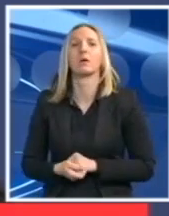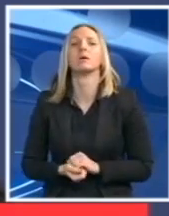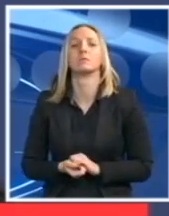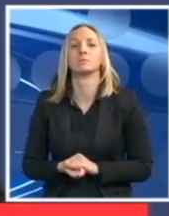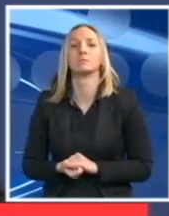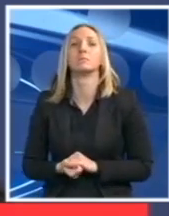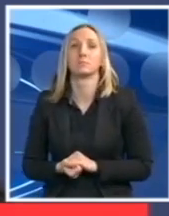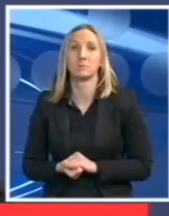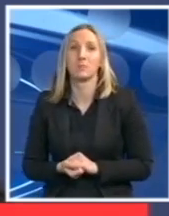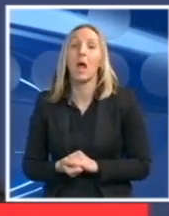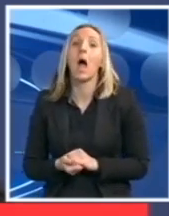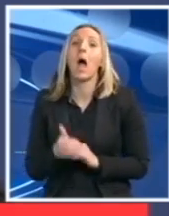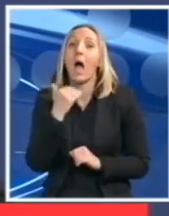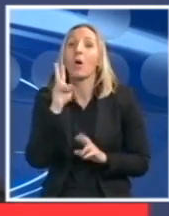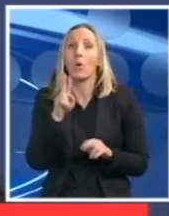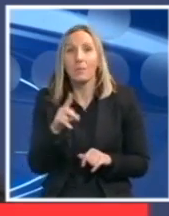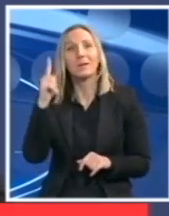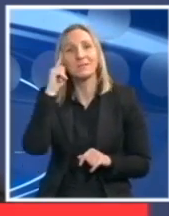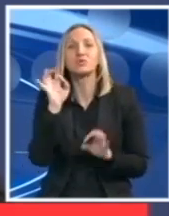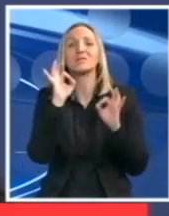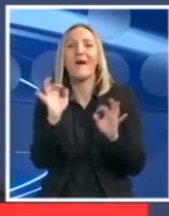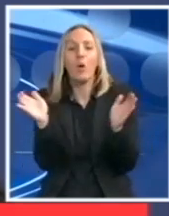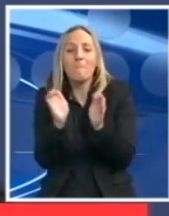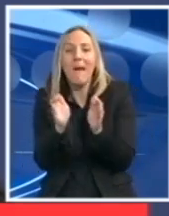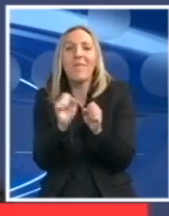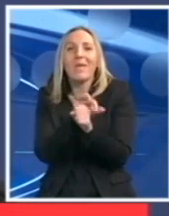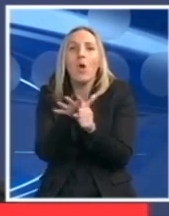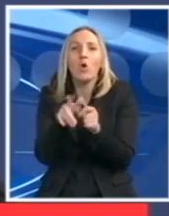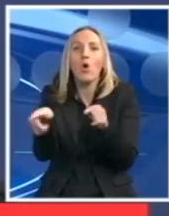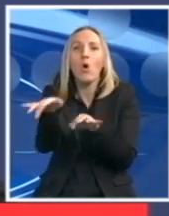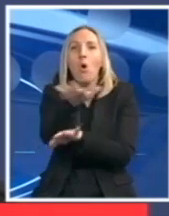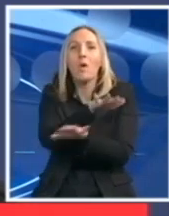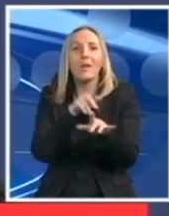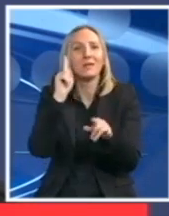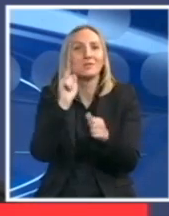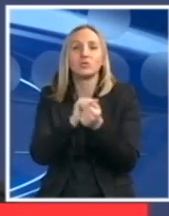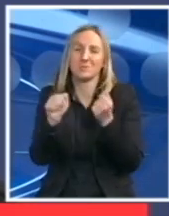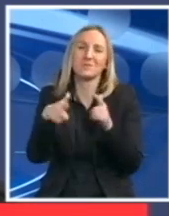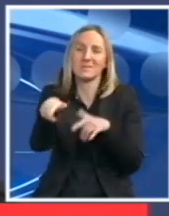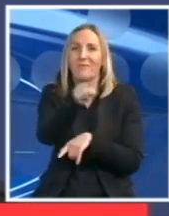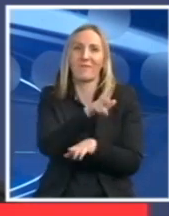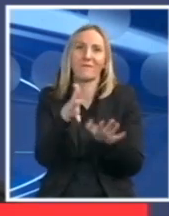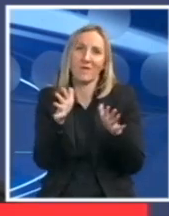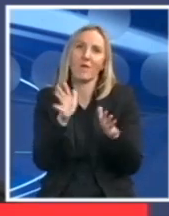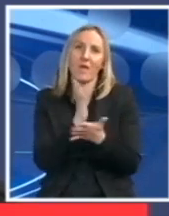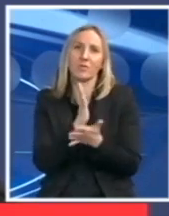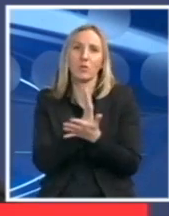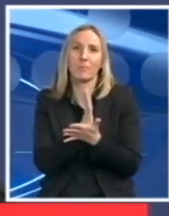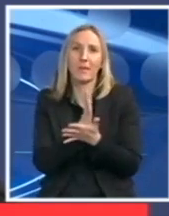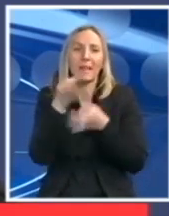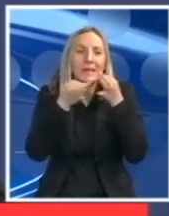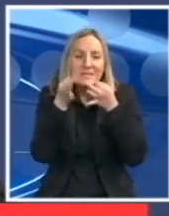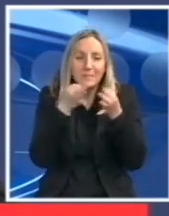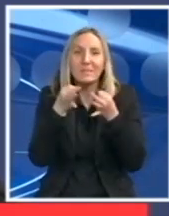raditi kao sa svakim manjim žarištem, jer gde bi onda svi bili najverovatnije